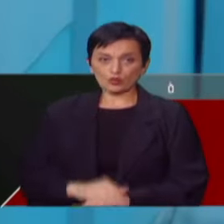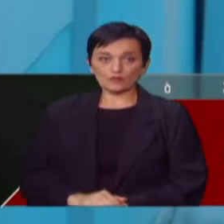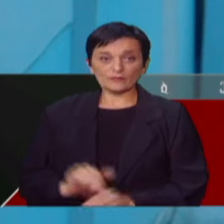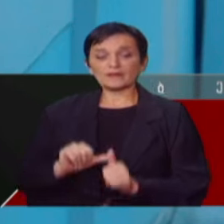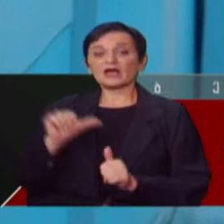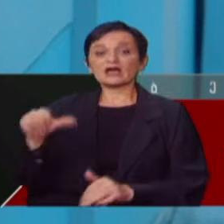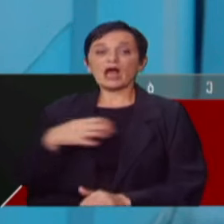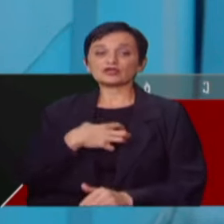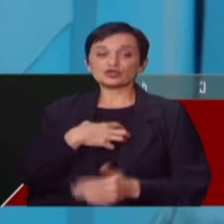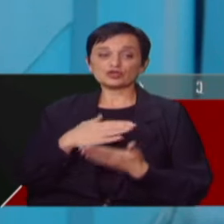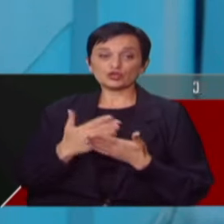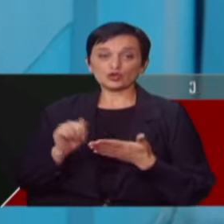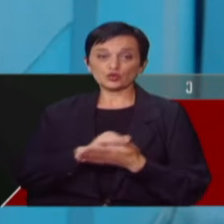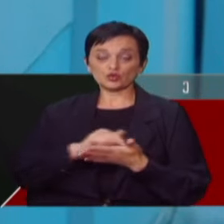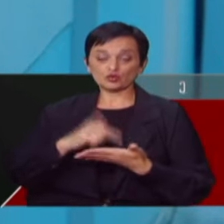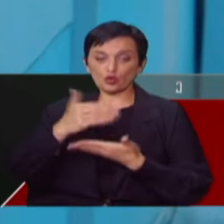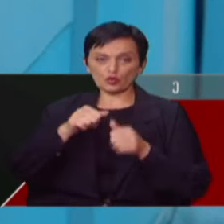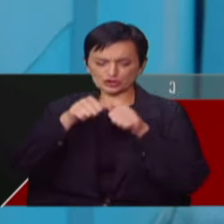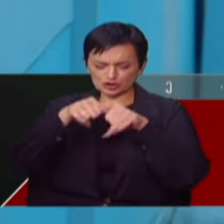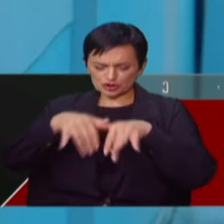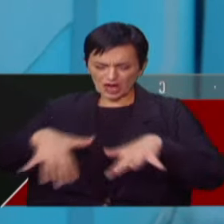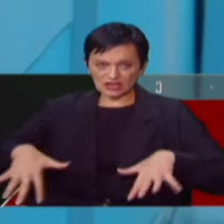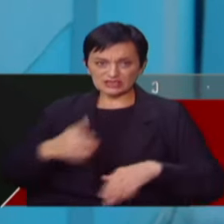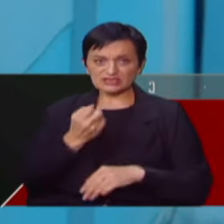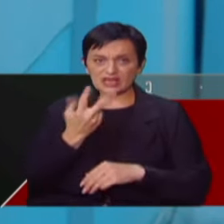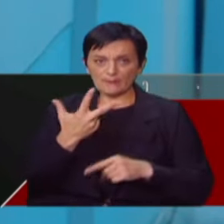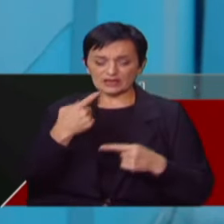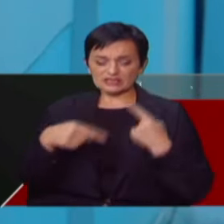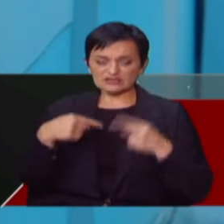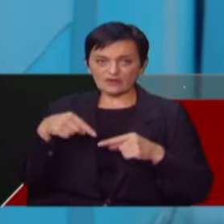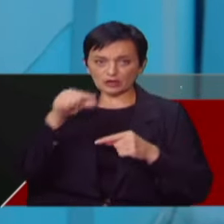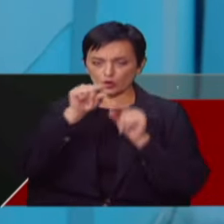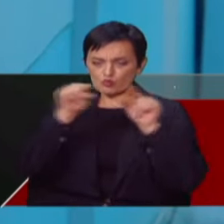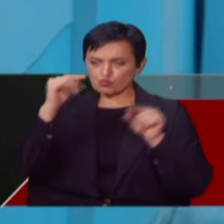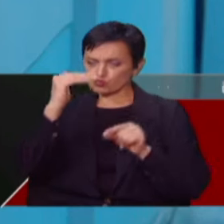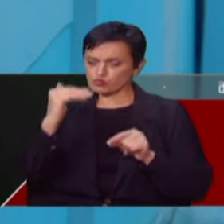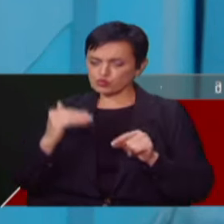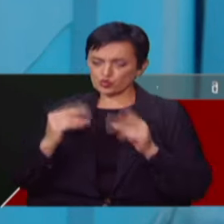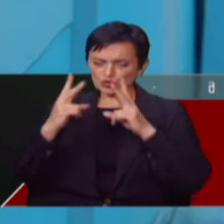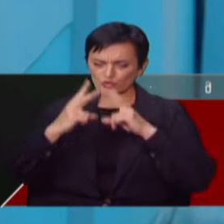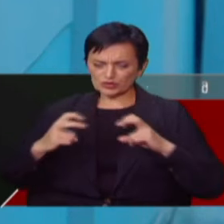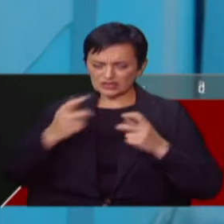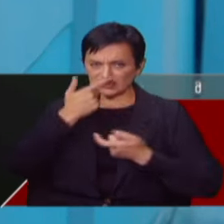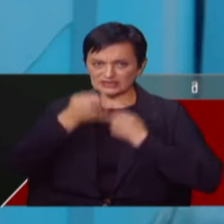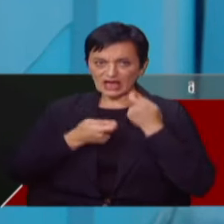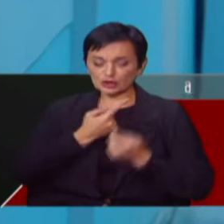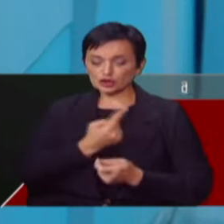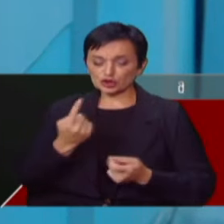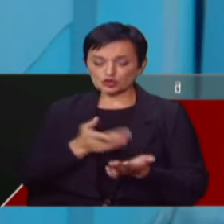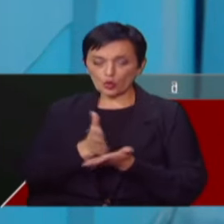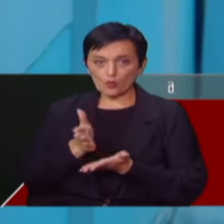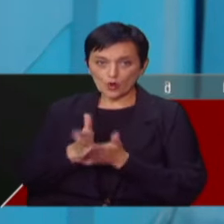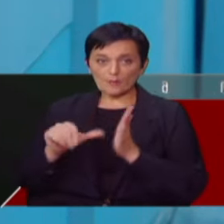გარდა ძირითადი ნაწილისა, დოკუმენტი ჩაშლილია 13 სხვადასხვა პუნქტად, სადაც უფრო დეტალურად არის მიმოხილული თითოეული მიმართულება, მათ